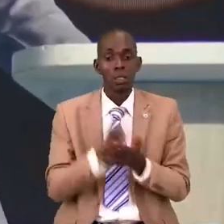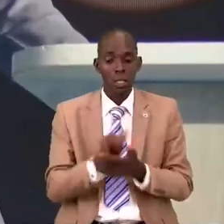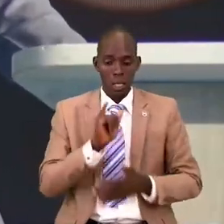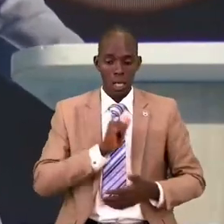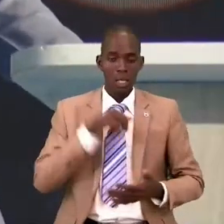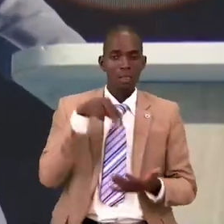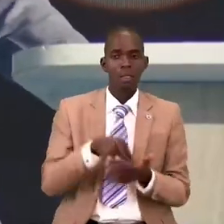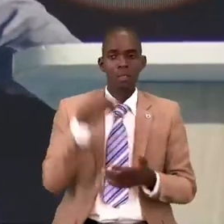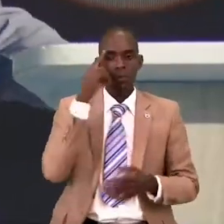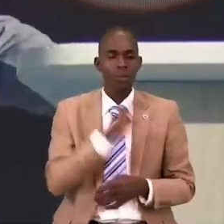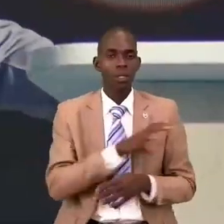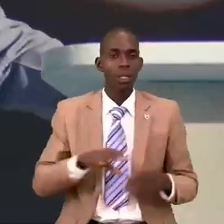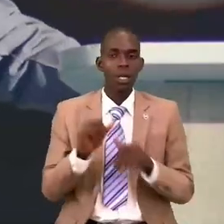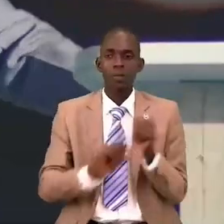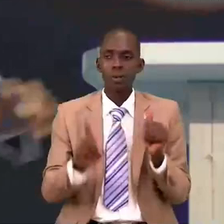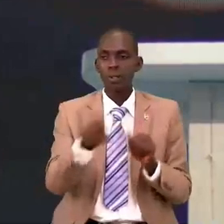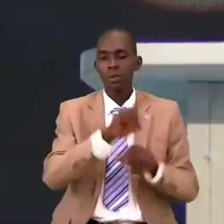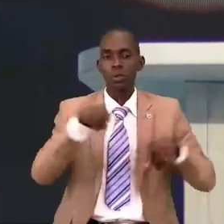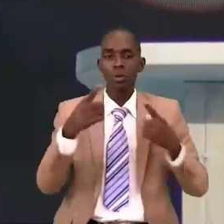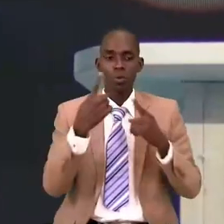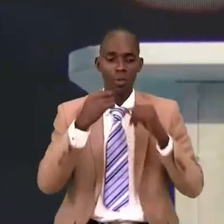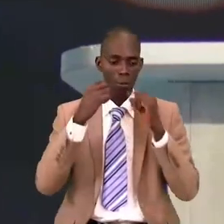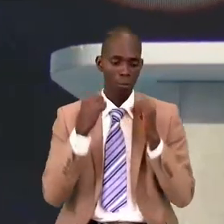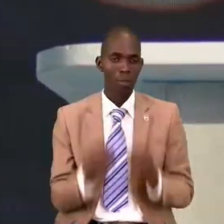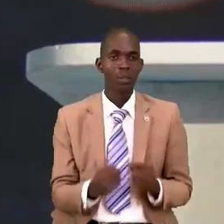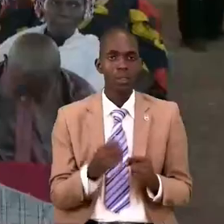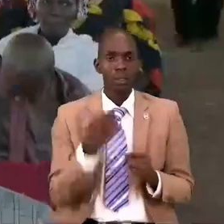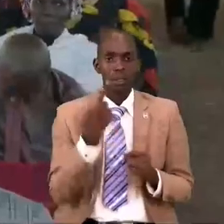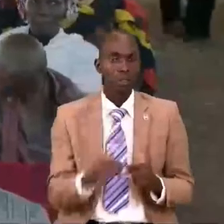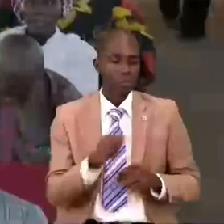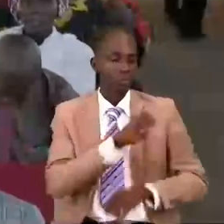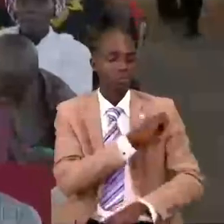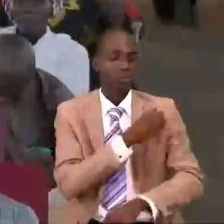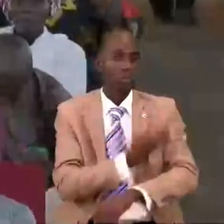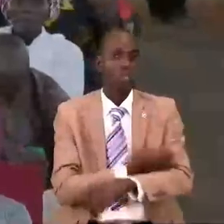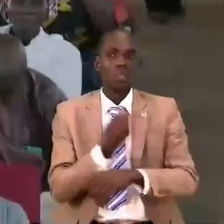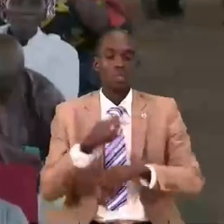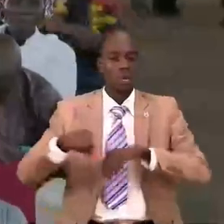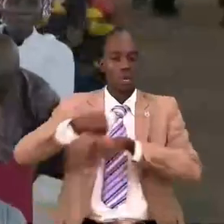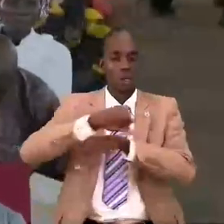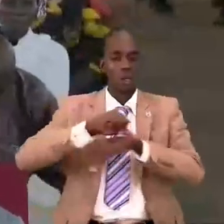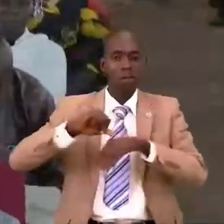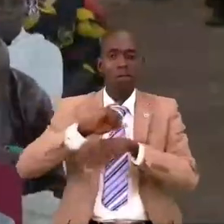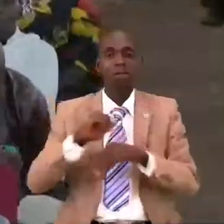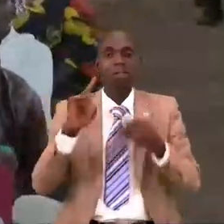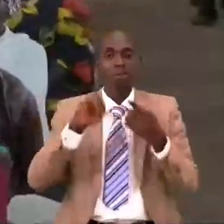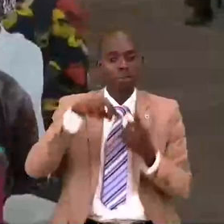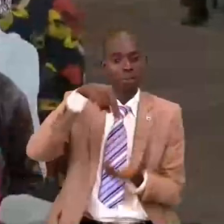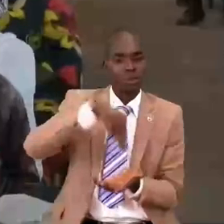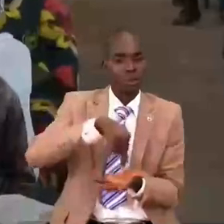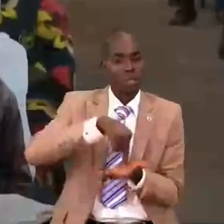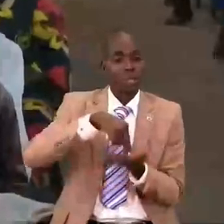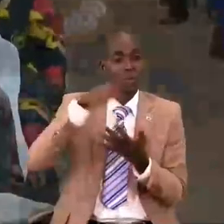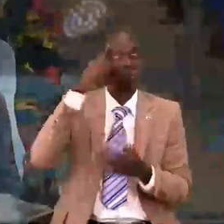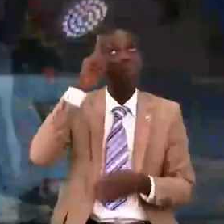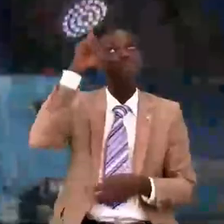l'onction, la puissance de tenir pour Christ, vous l'aurez au nom de Jésus. Le message,